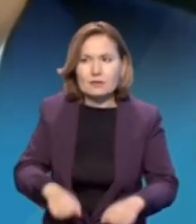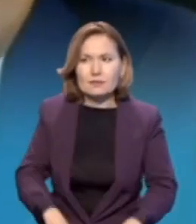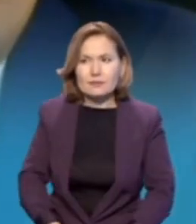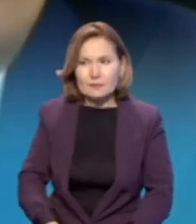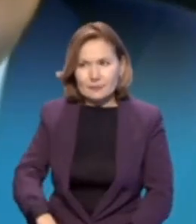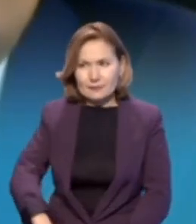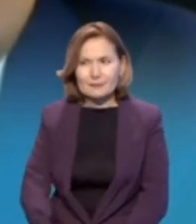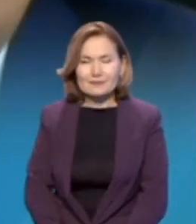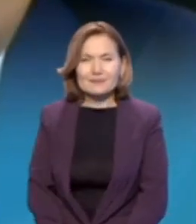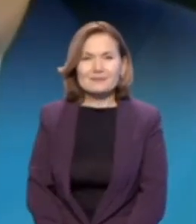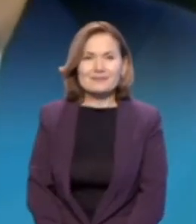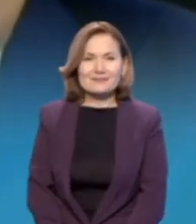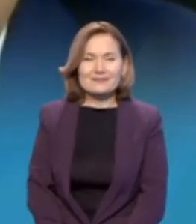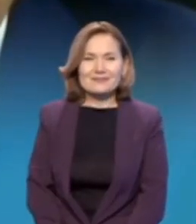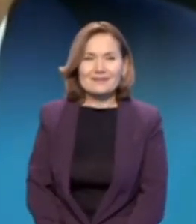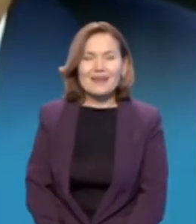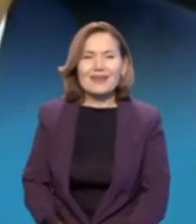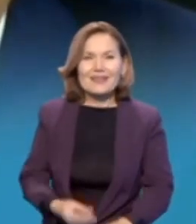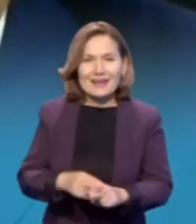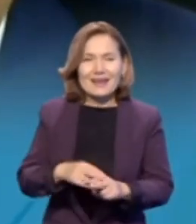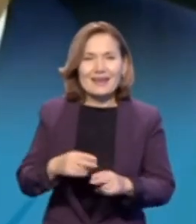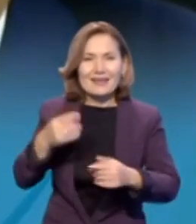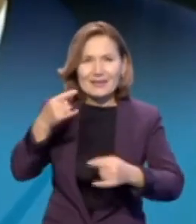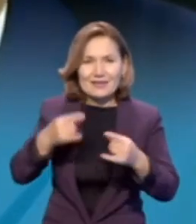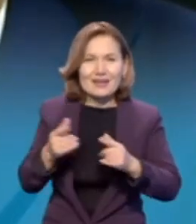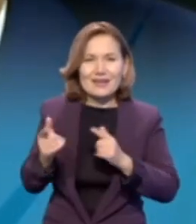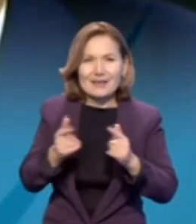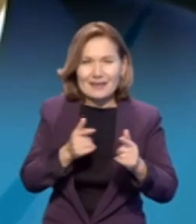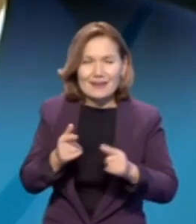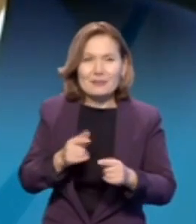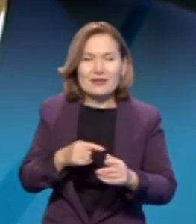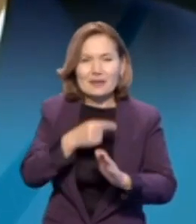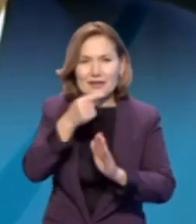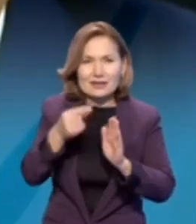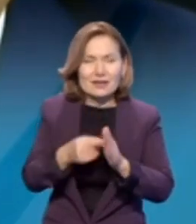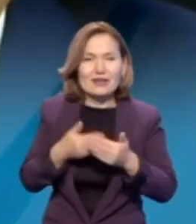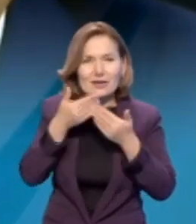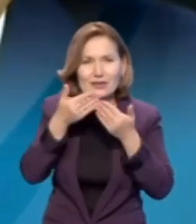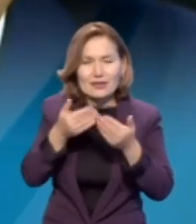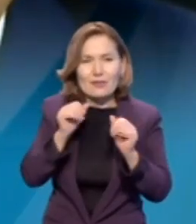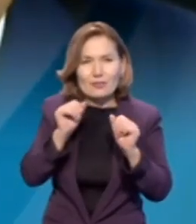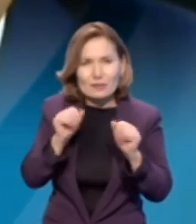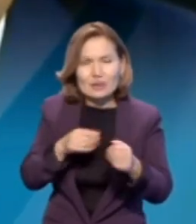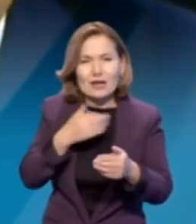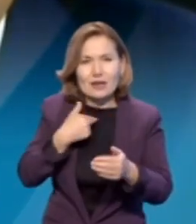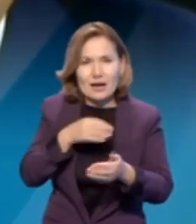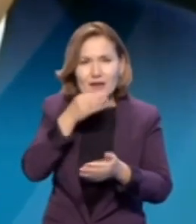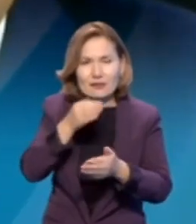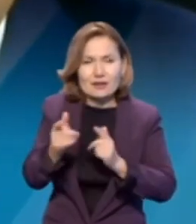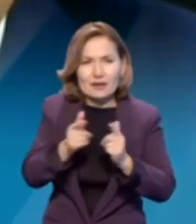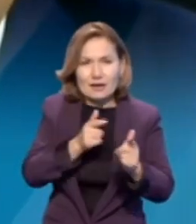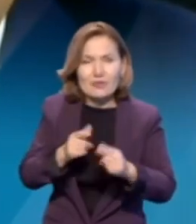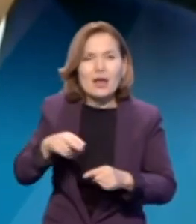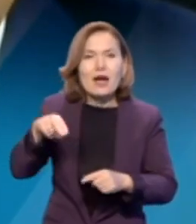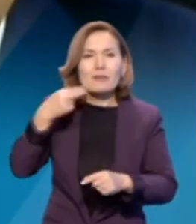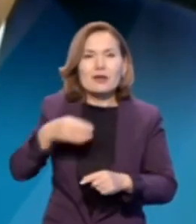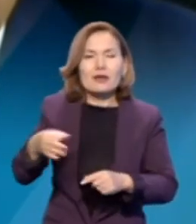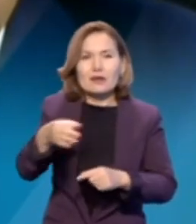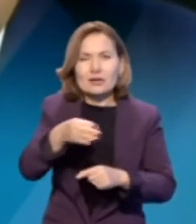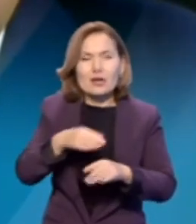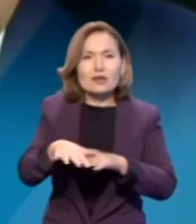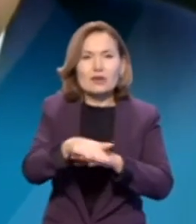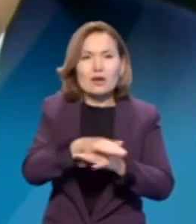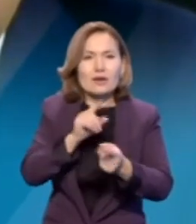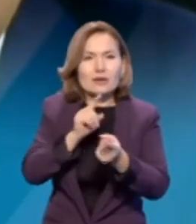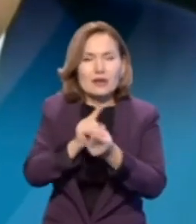Жатырған қалғаным жоқ. Эфирге дайынмын, сұрақтарыңызды қоя беріңіздер. Я, олай болса, сұрақтарға көшейік. Президент облыс тұрғындарымен